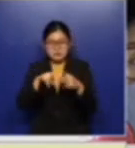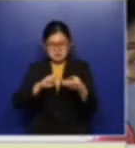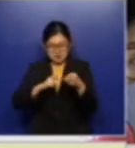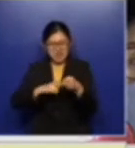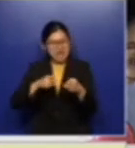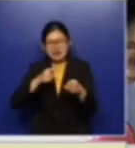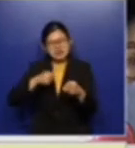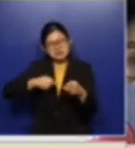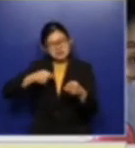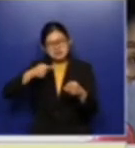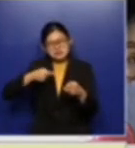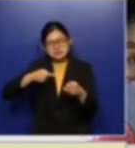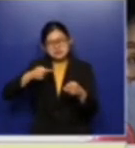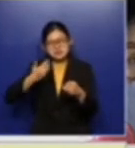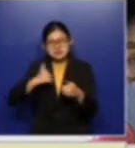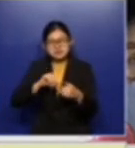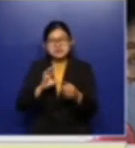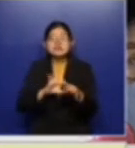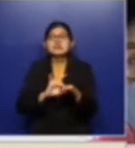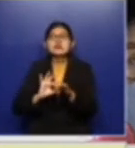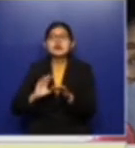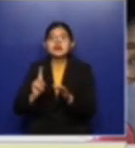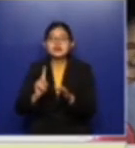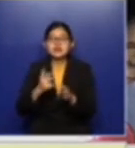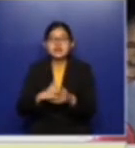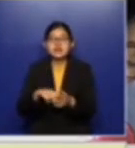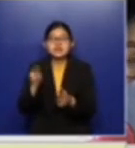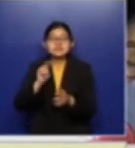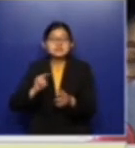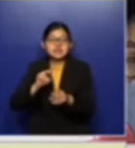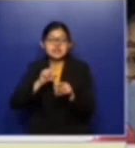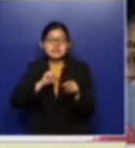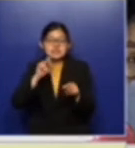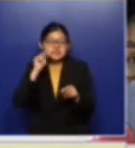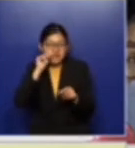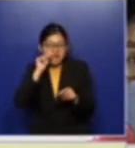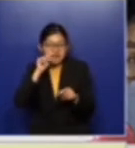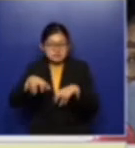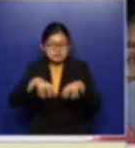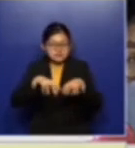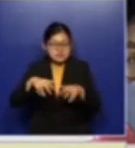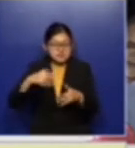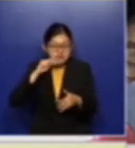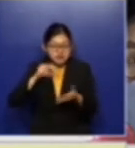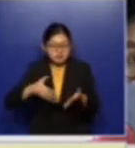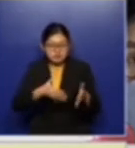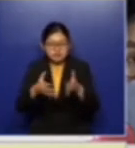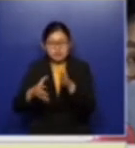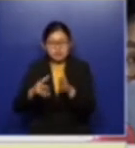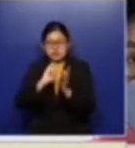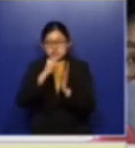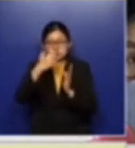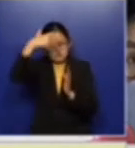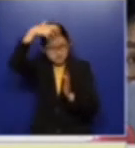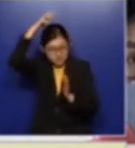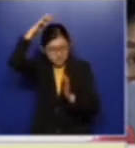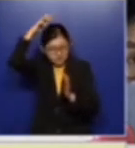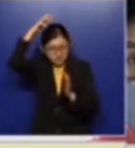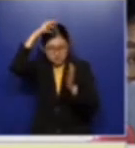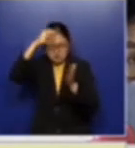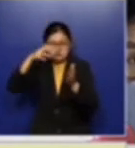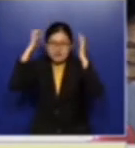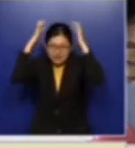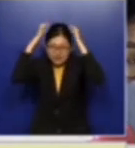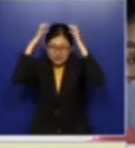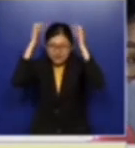ากเกี่ยวกับเรื่องการใช้น้ำการบริหารจัดการน้ำชลประทานในจังหวัดสระบุรีเดือดร้อนมาโดยตลอดจังหวัดสระ